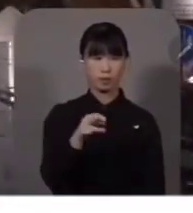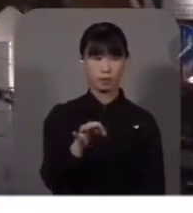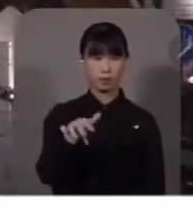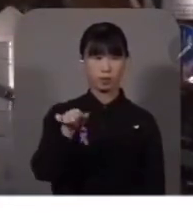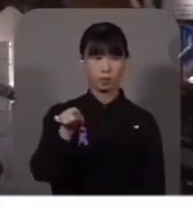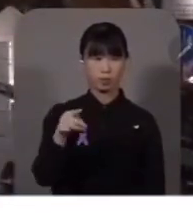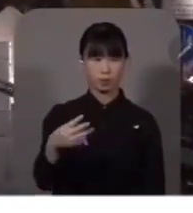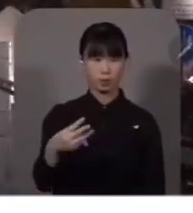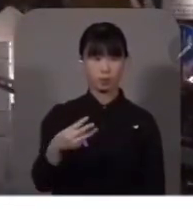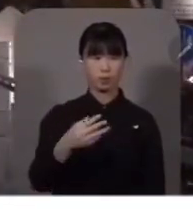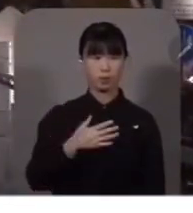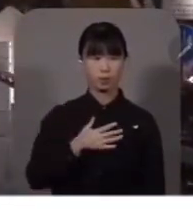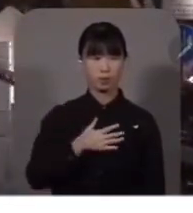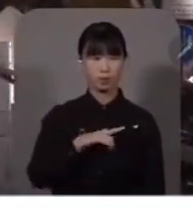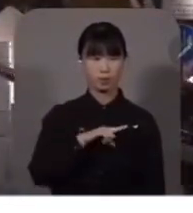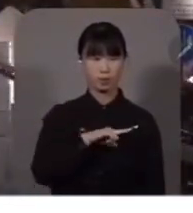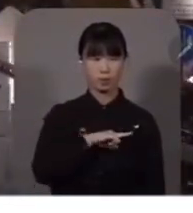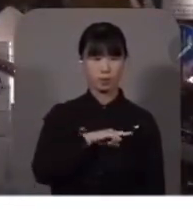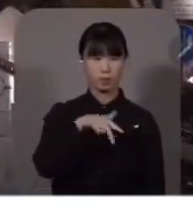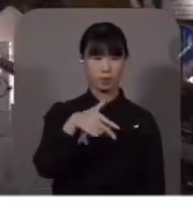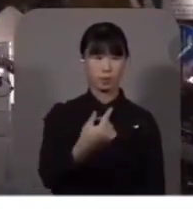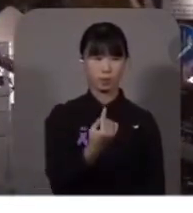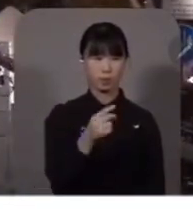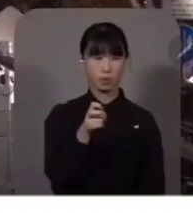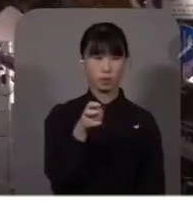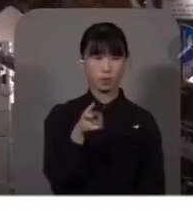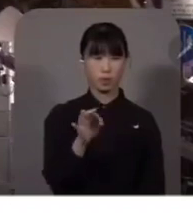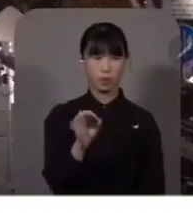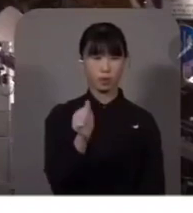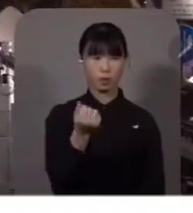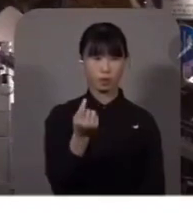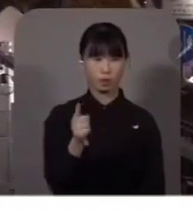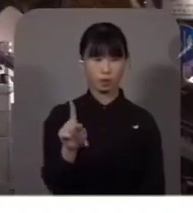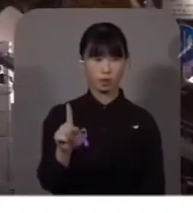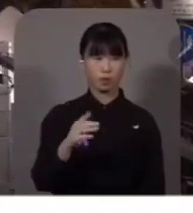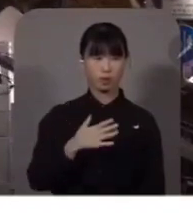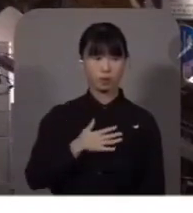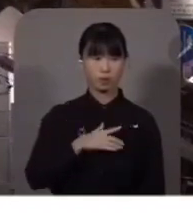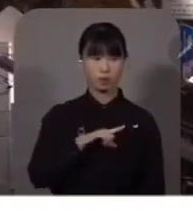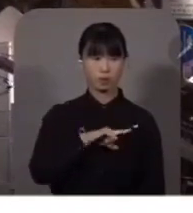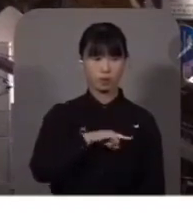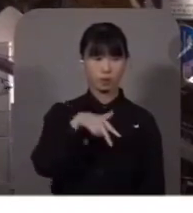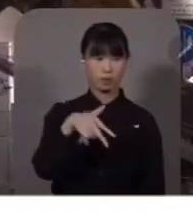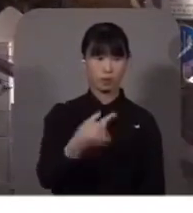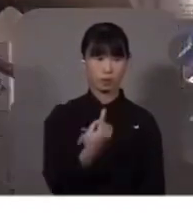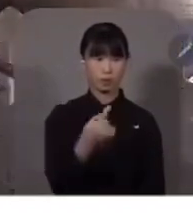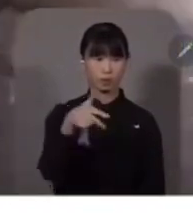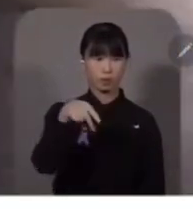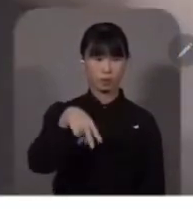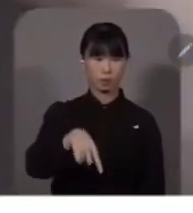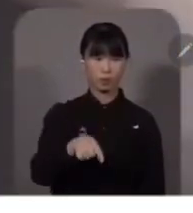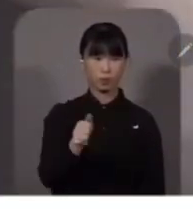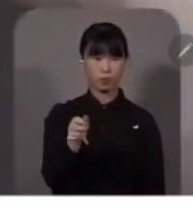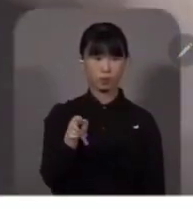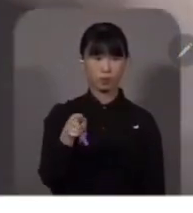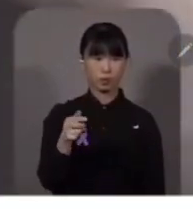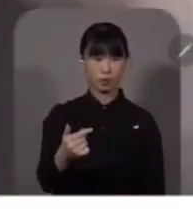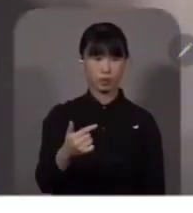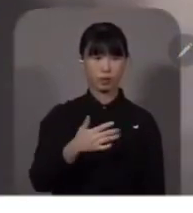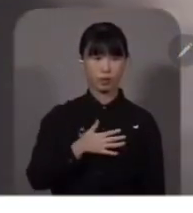조경철. 내 이름은 조명화. 내 이름은 조수현.